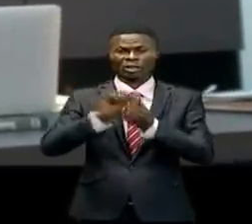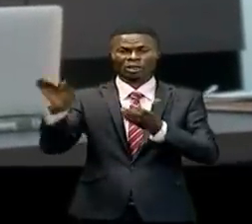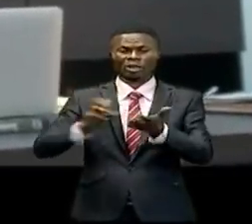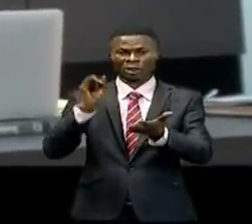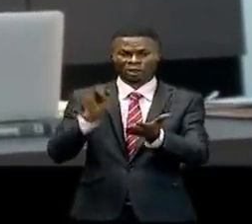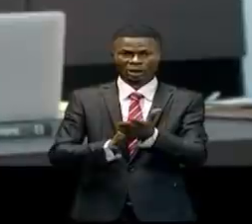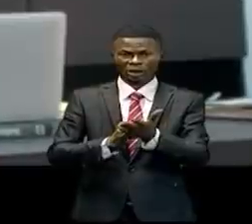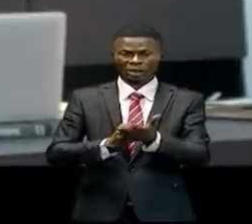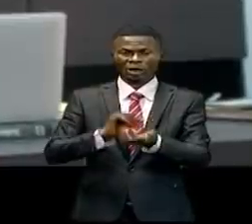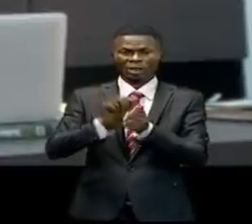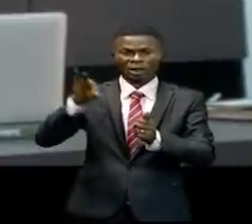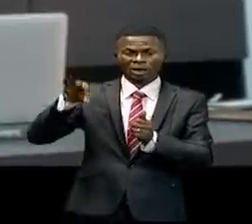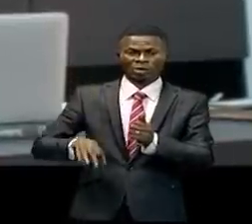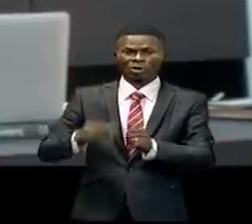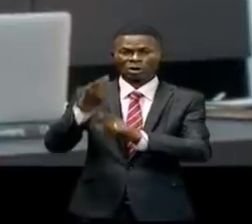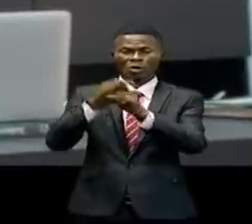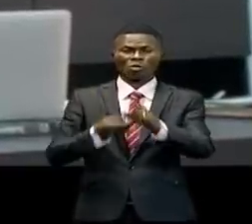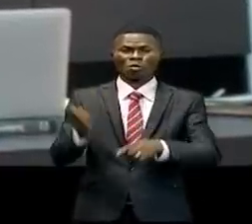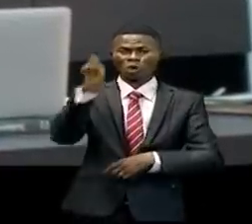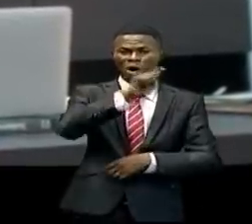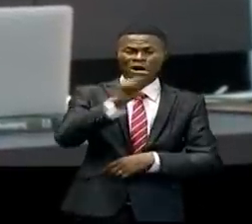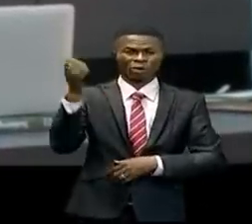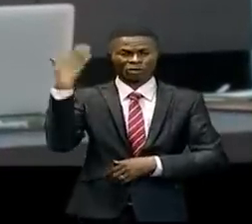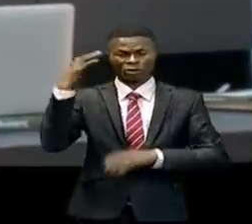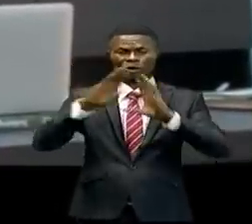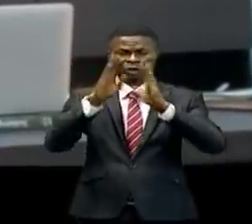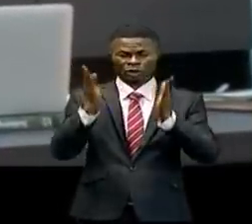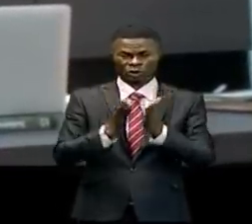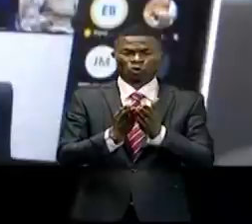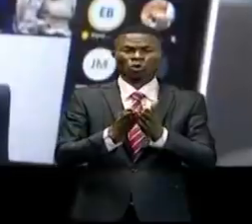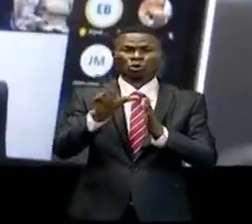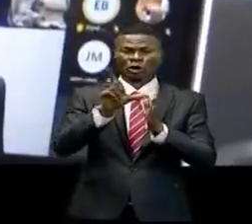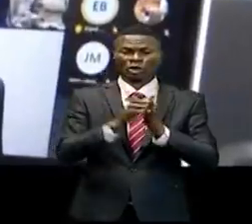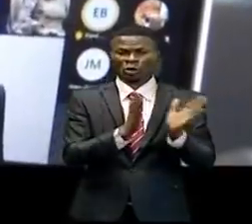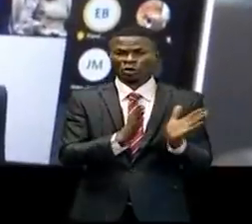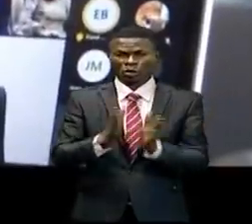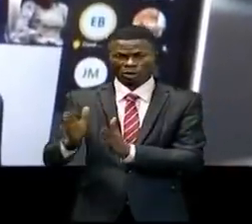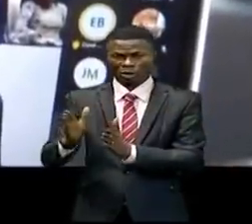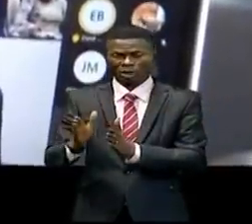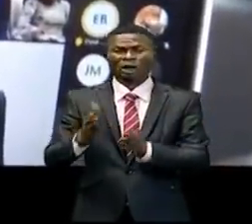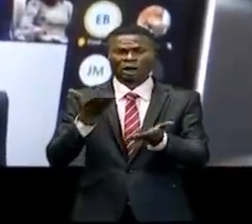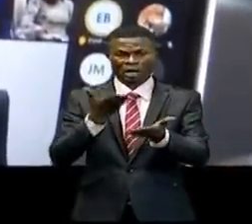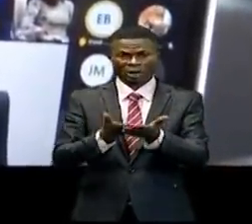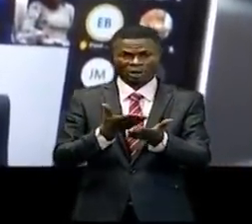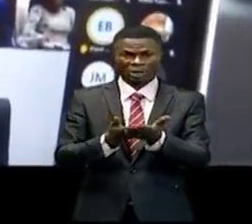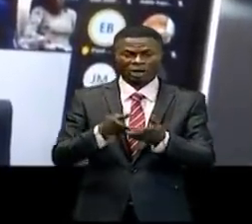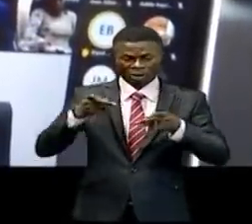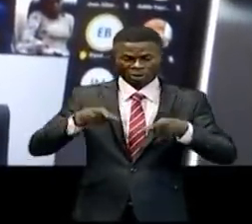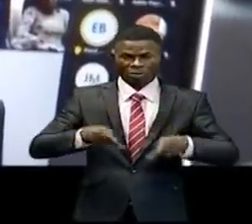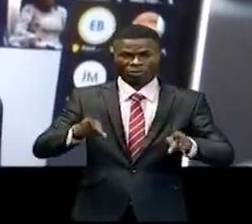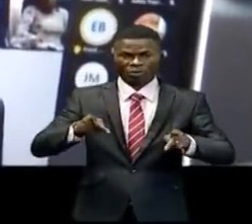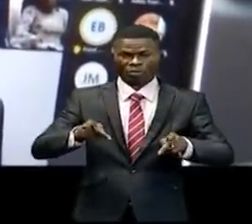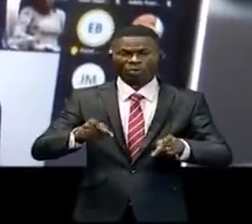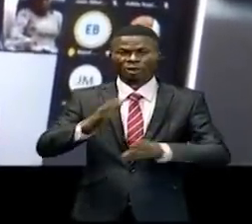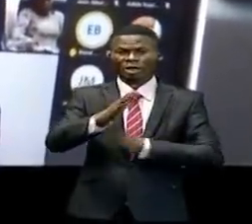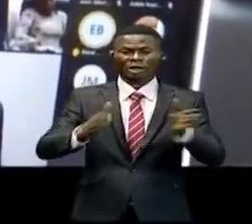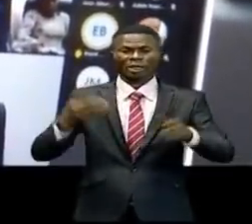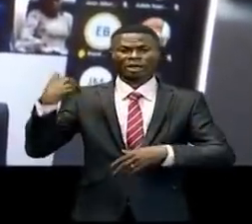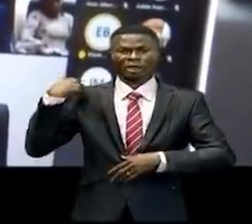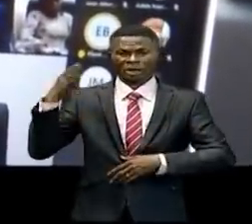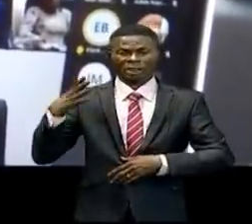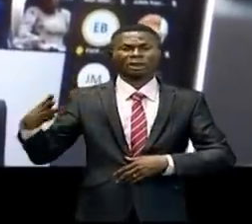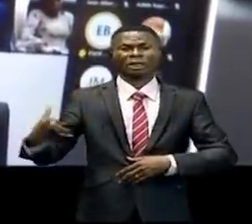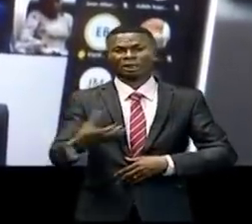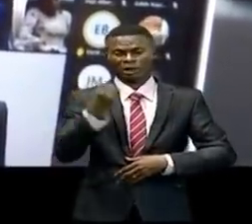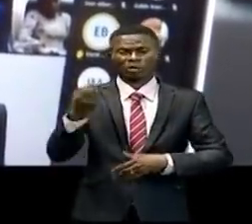les super-profits en avril dernier. Toutes les dispositions sont ainsi prises pour permettre au Trésor public de recouvrer